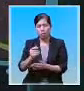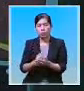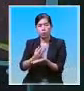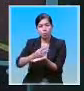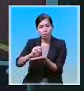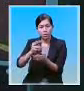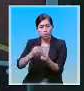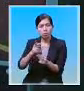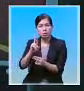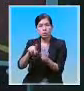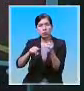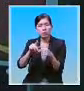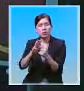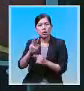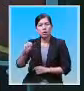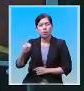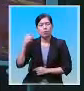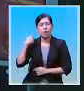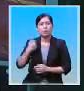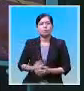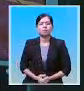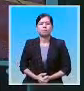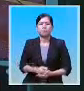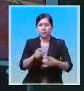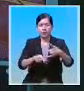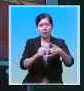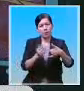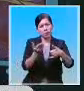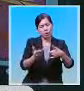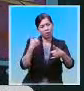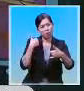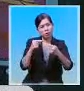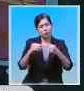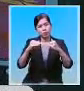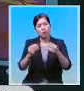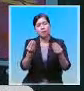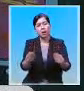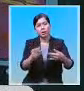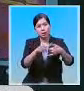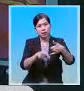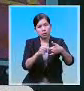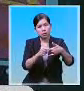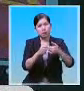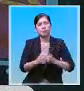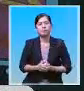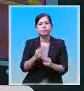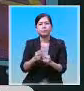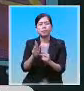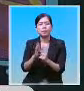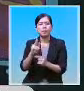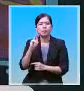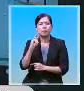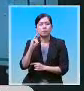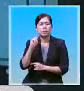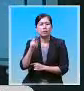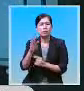ขามักจะลุกขึ้นมาร้องหาความเป็นธรรมในโลกออนไลน์ศิลปินอีกท่านหนึ่งคุณแท็กพรัญญูล่าสุดเห็นคุณ